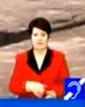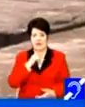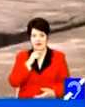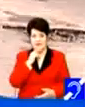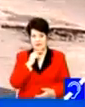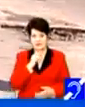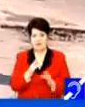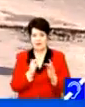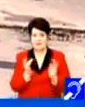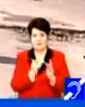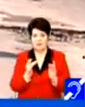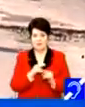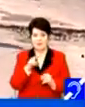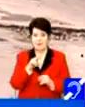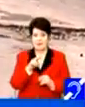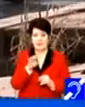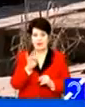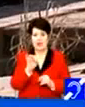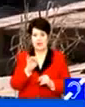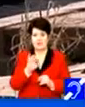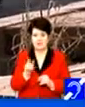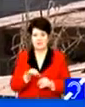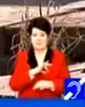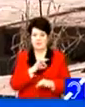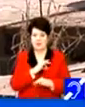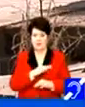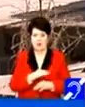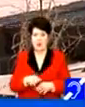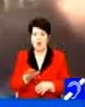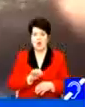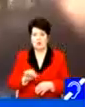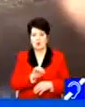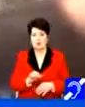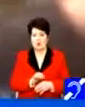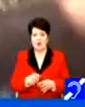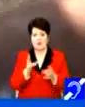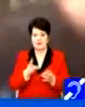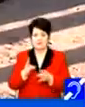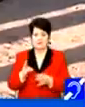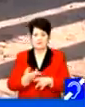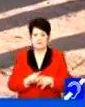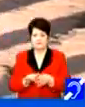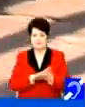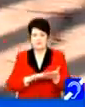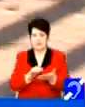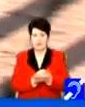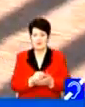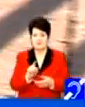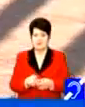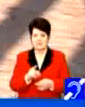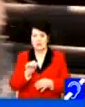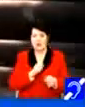Atenție maximă, podul de pe strada Petru Rareș pune în pericol pietonii după ce trotuarele s-au surpat și în unele locuri lipsește balustrada. Ce